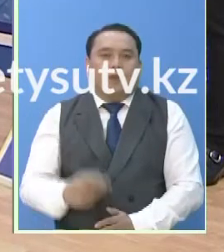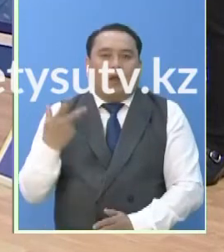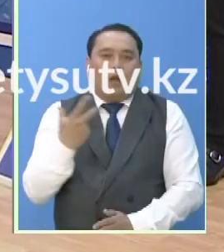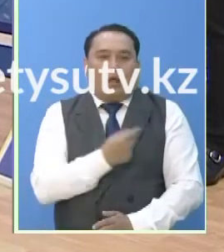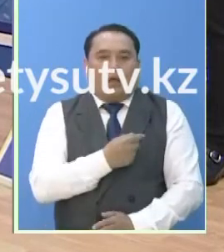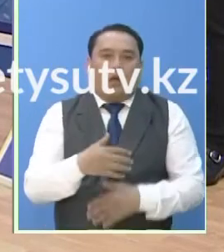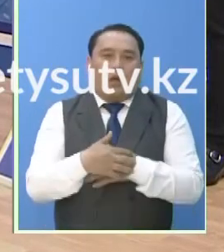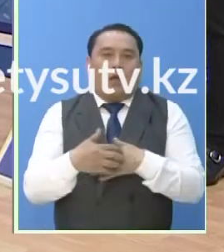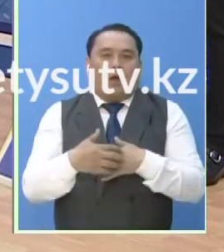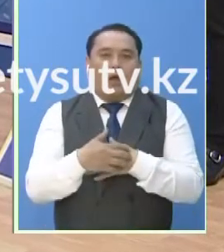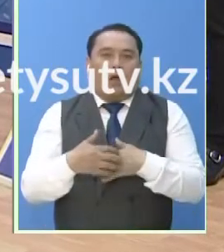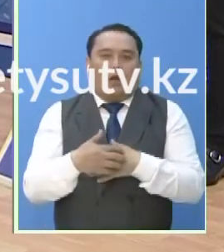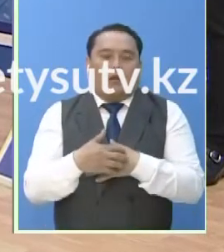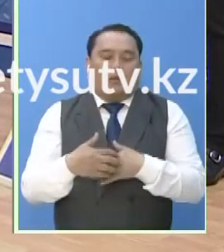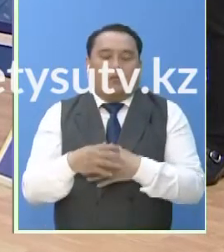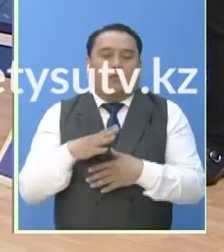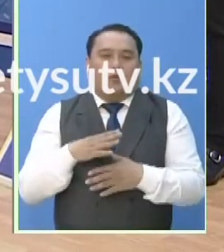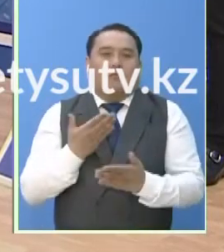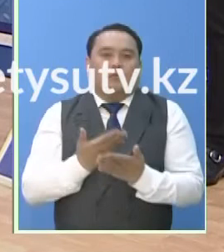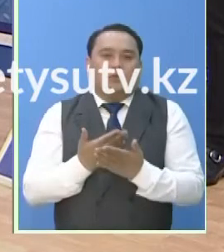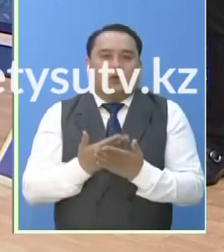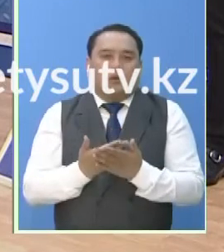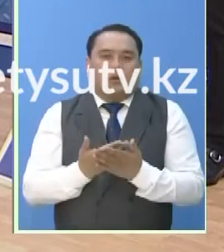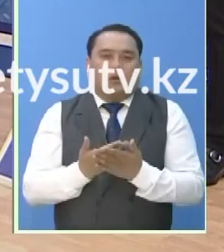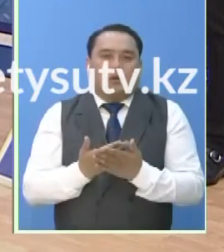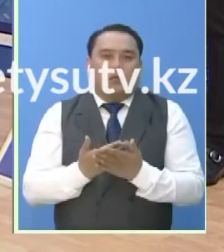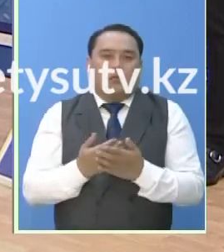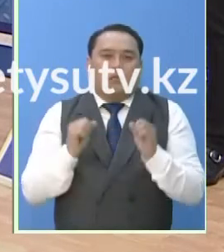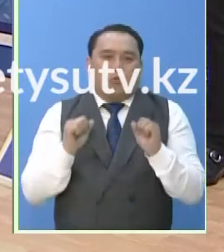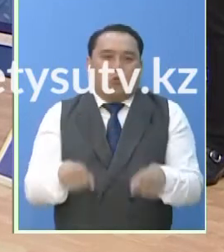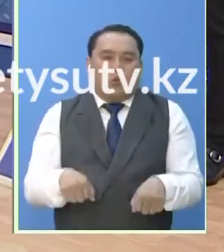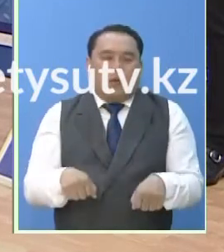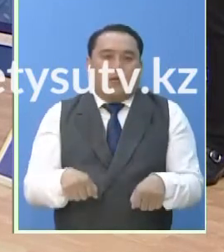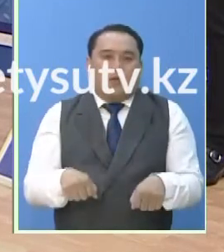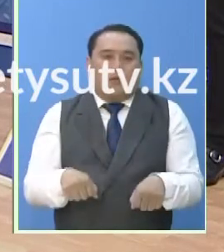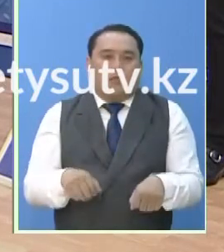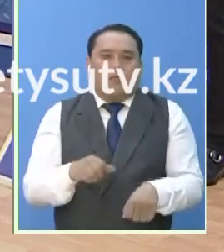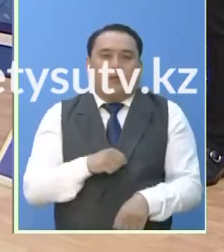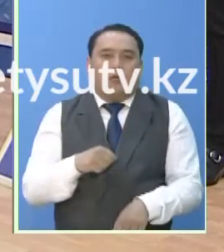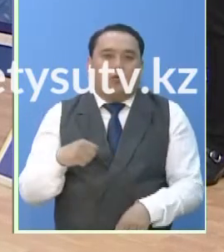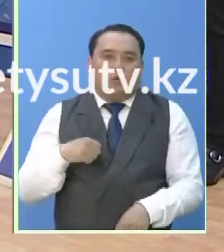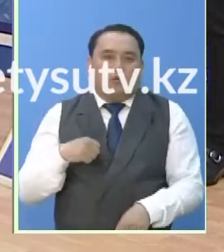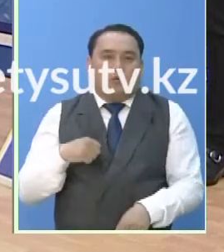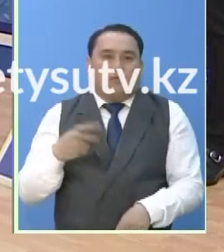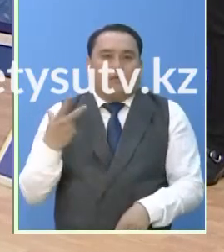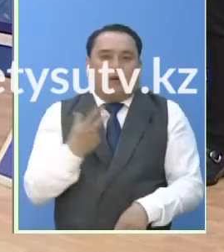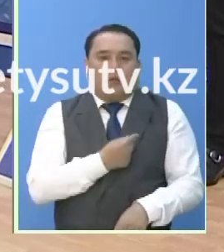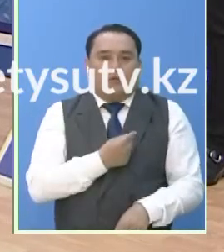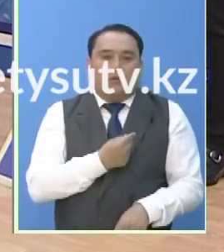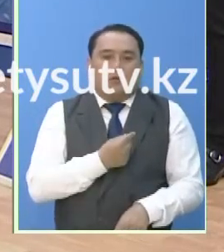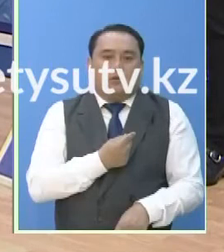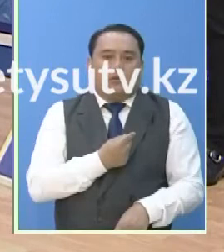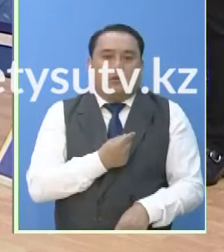адамның аллергиясы бар болған жағдайда вакцина құюға бола ма? Мен негізінде вакцинадан